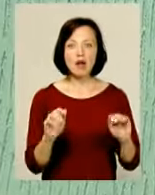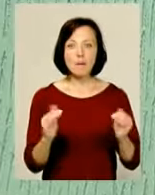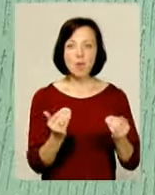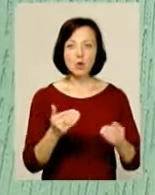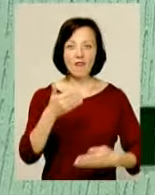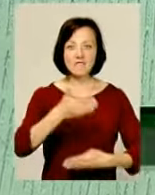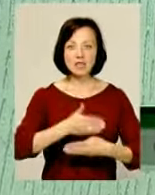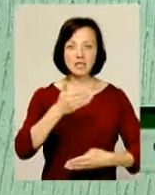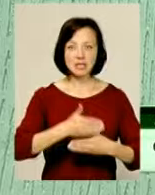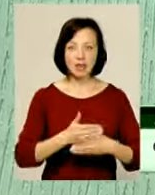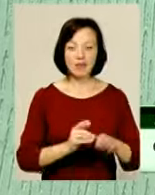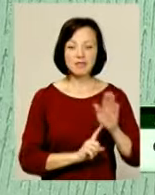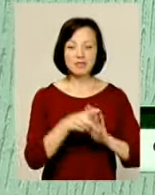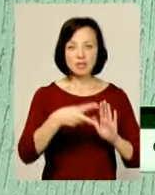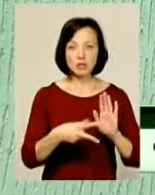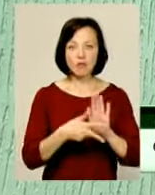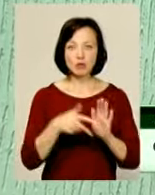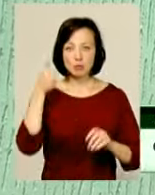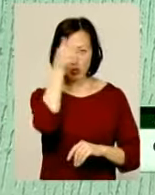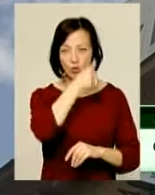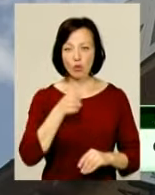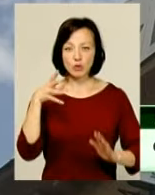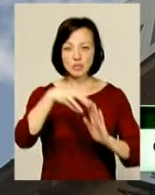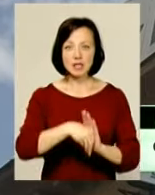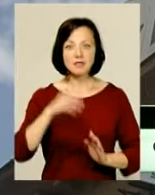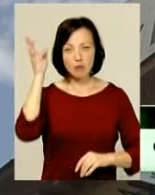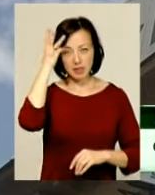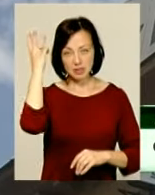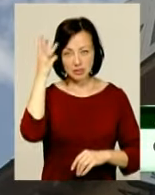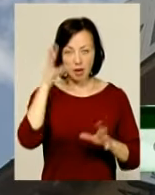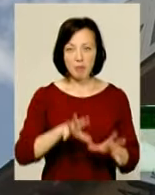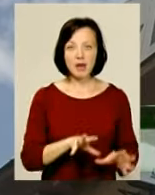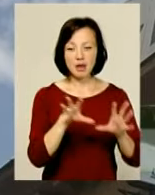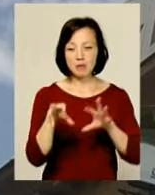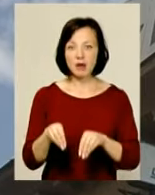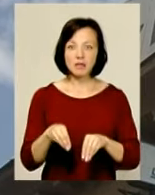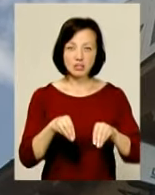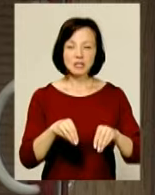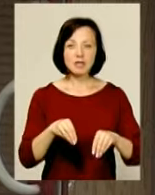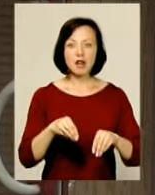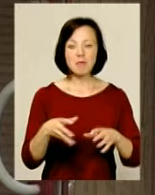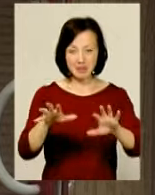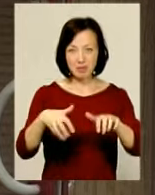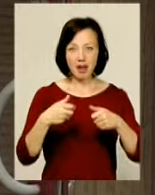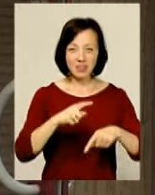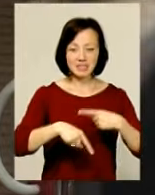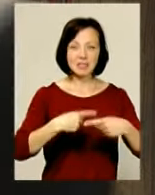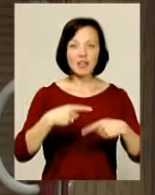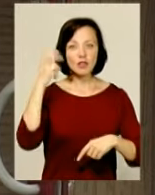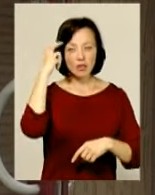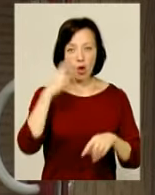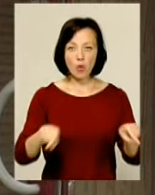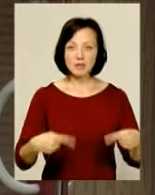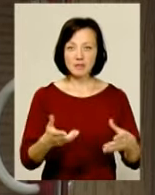«Відлуння» з 2008 року оселився у Хмельницькому, перебравши естафету у Києва. Його організацію